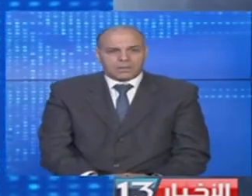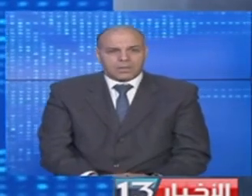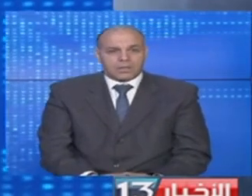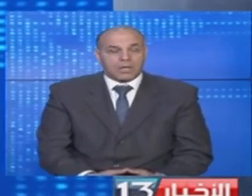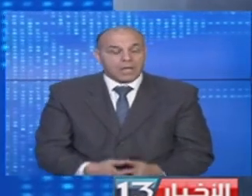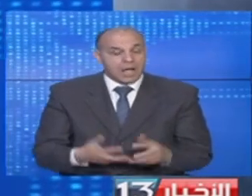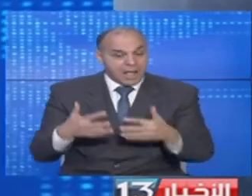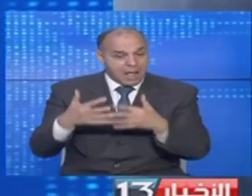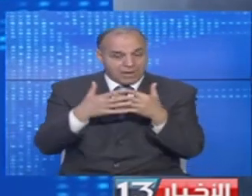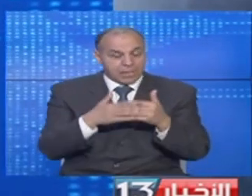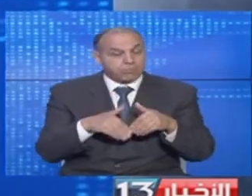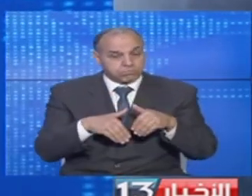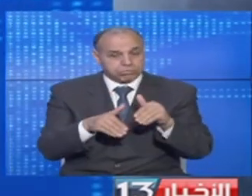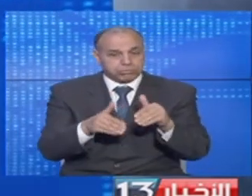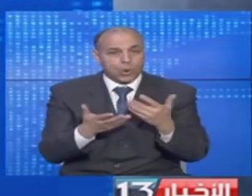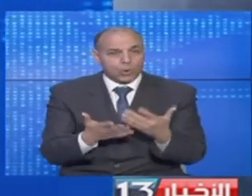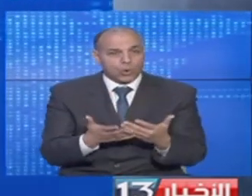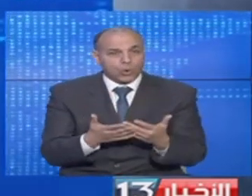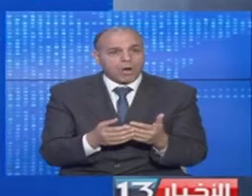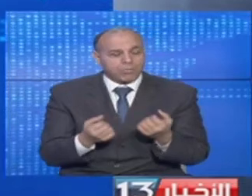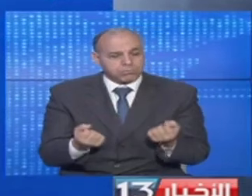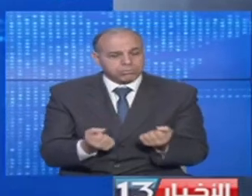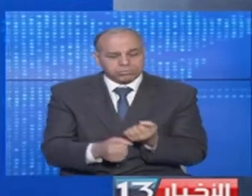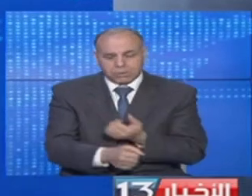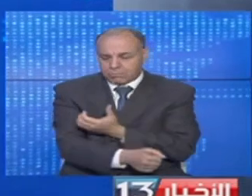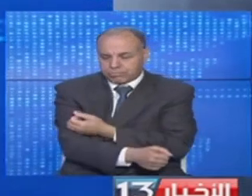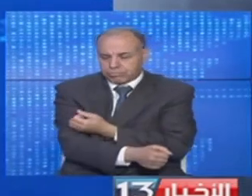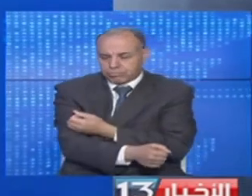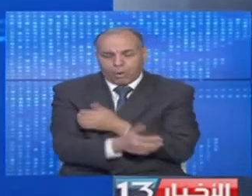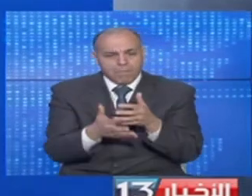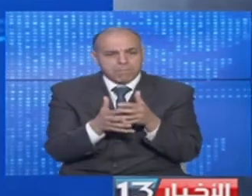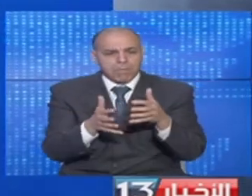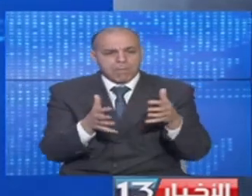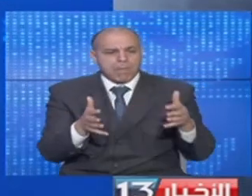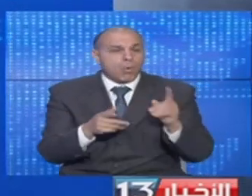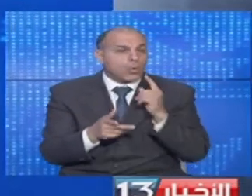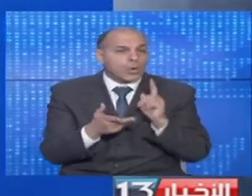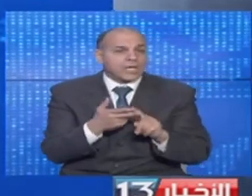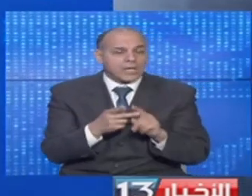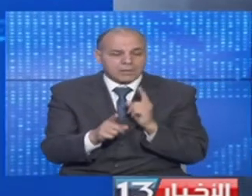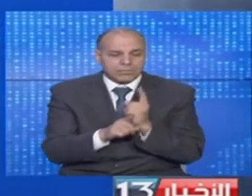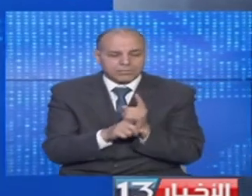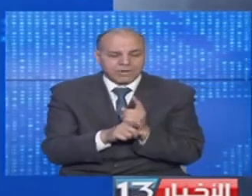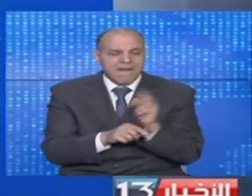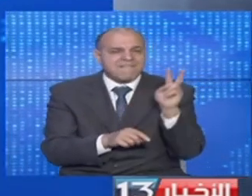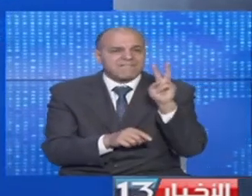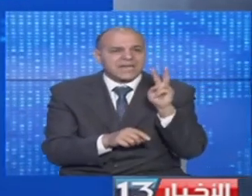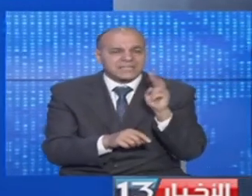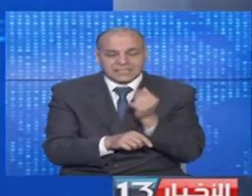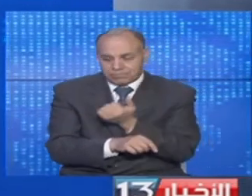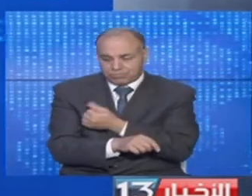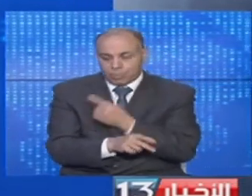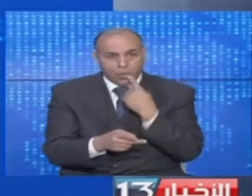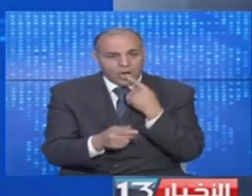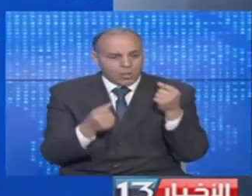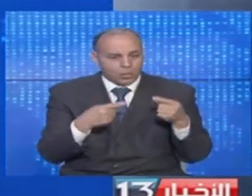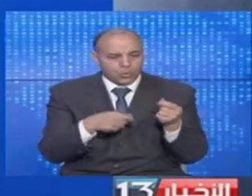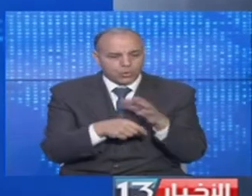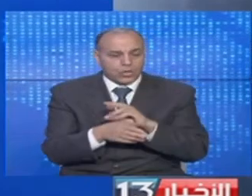تشرع الولايات المتحدة الأمريكية اليوم في حملة تطعيم واسعة النطاق بلقاح فايزر بايونتك